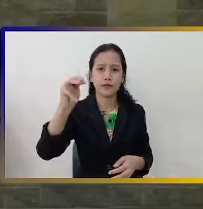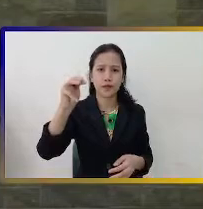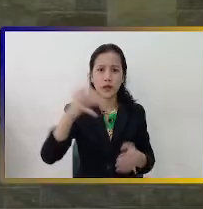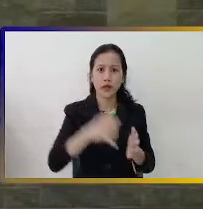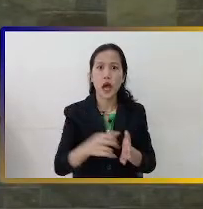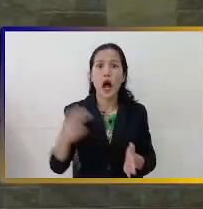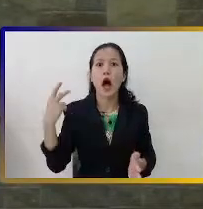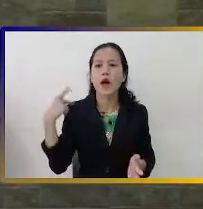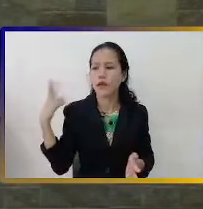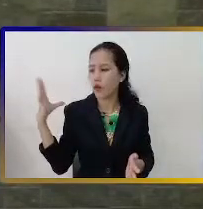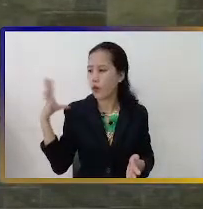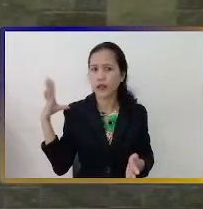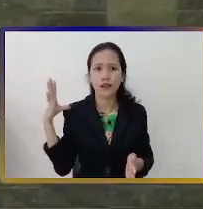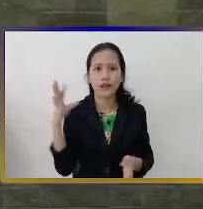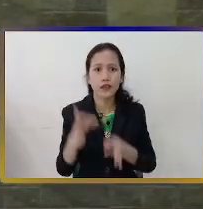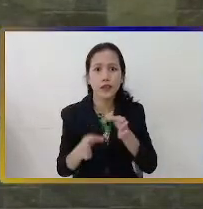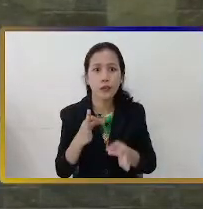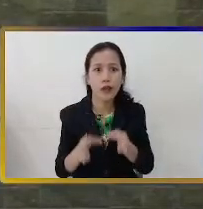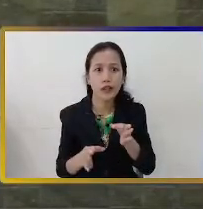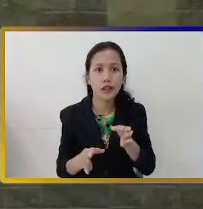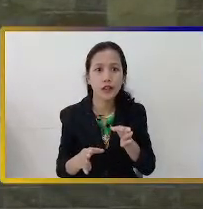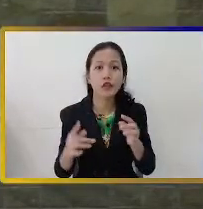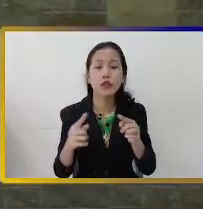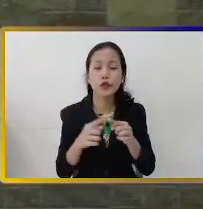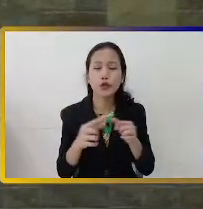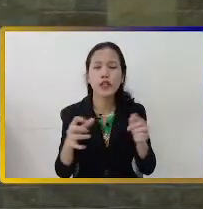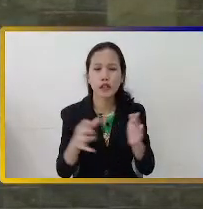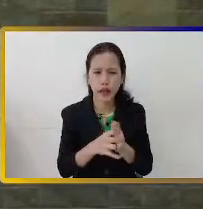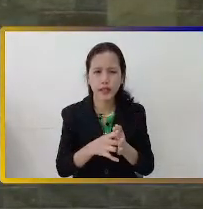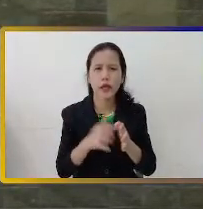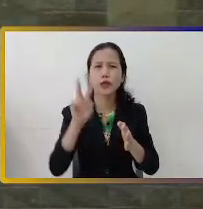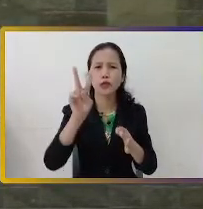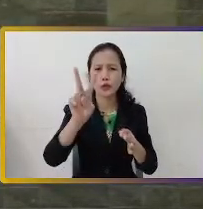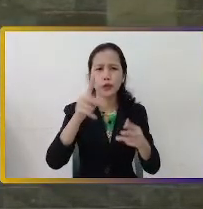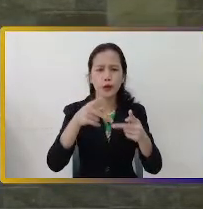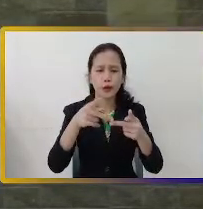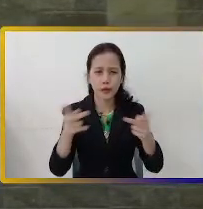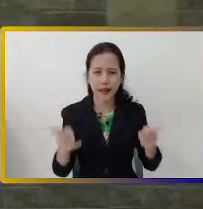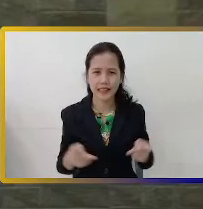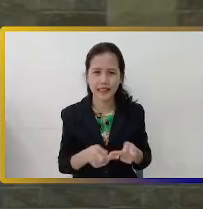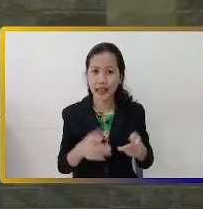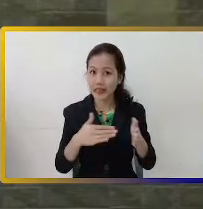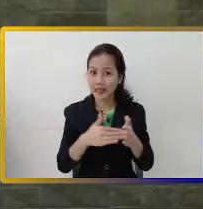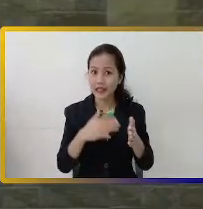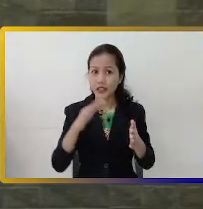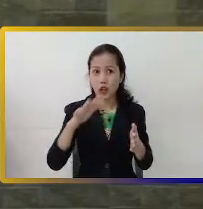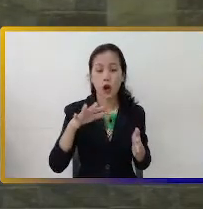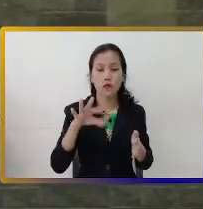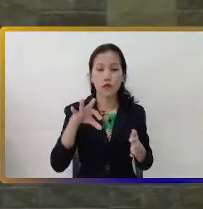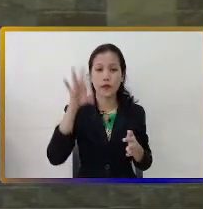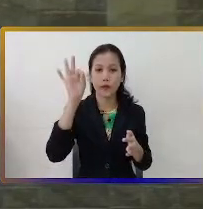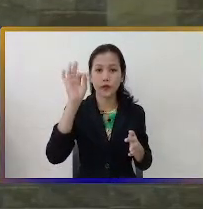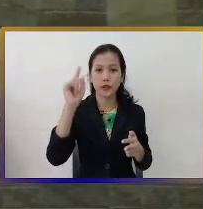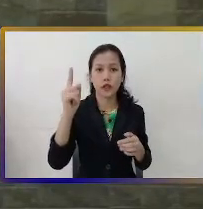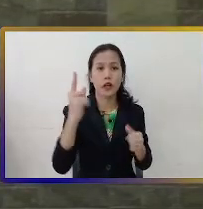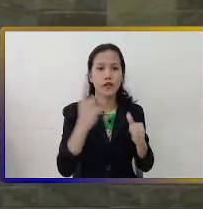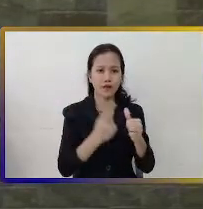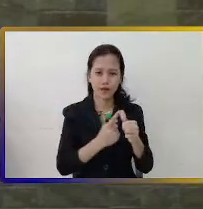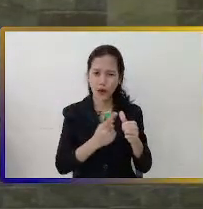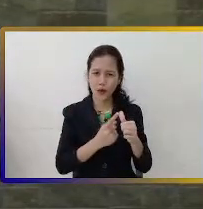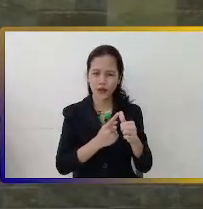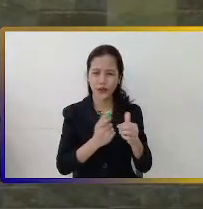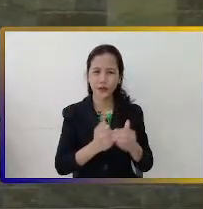capitals po na ito. Kaya nga dito mababasa rin po natin that God, again, the first outline of the book